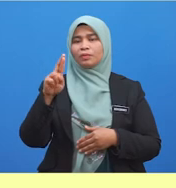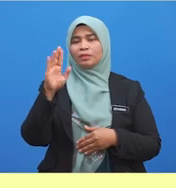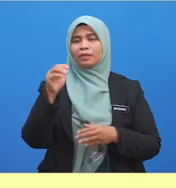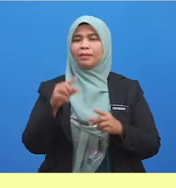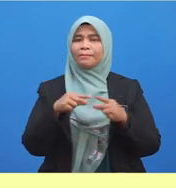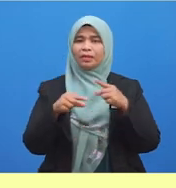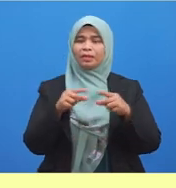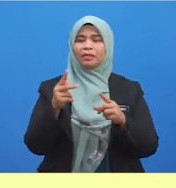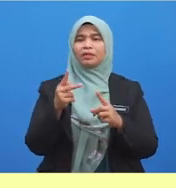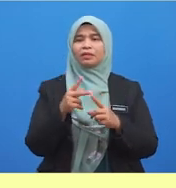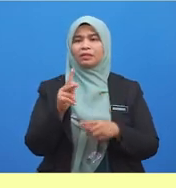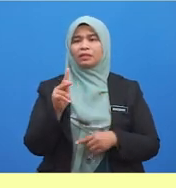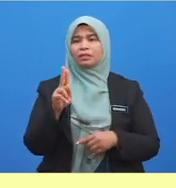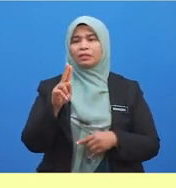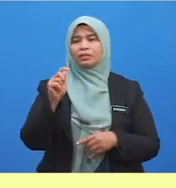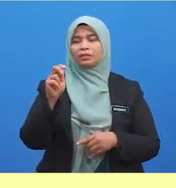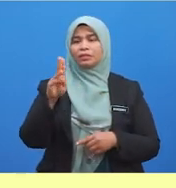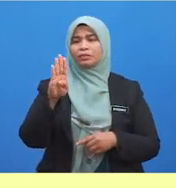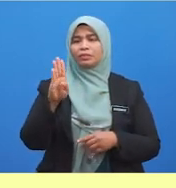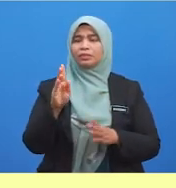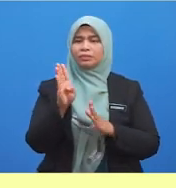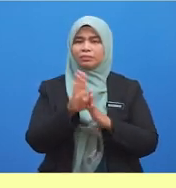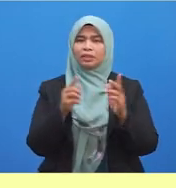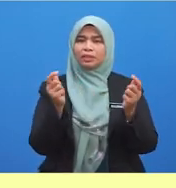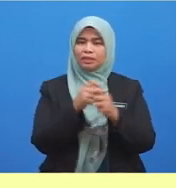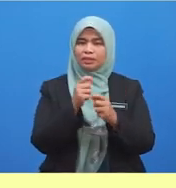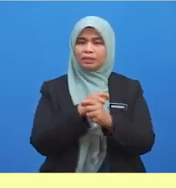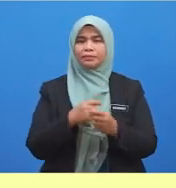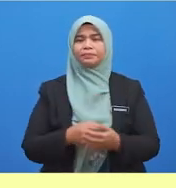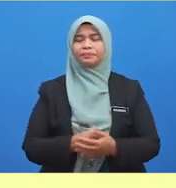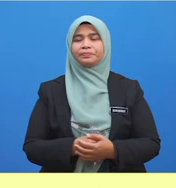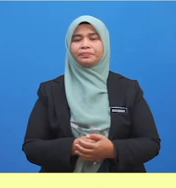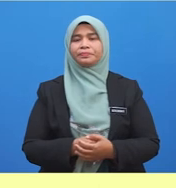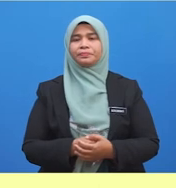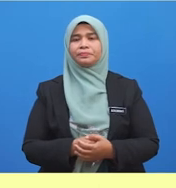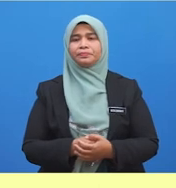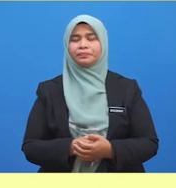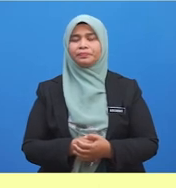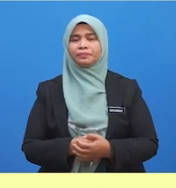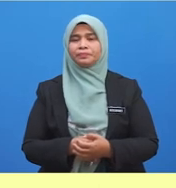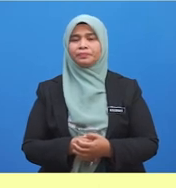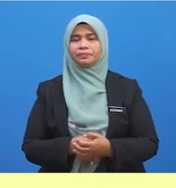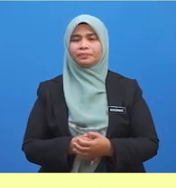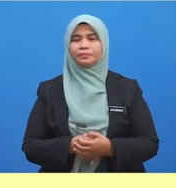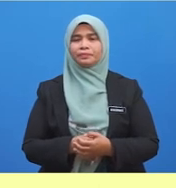bergerak ke kutub bertentangan di sepanjang gentian gelendong.